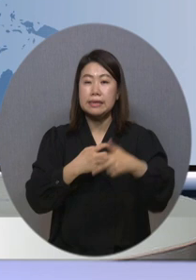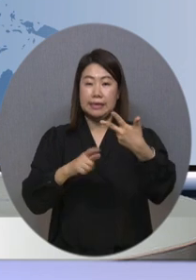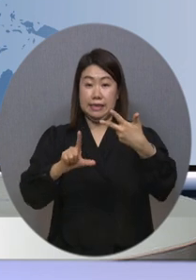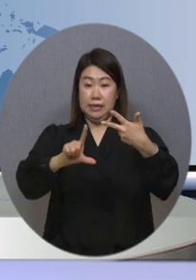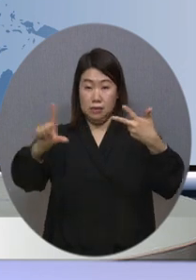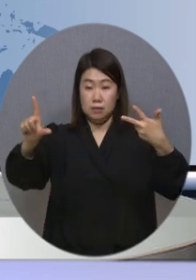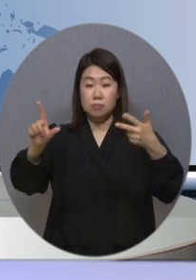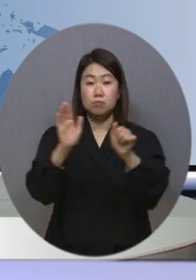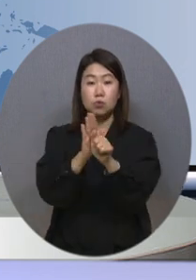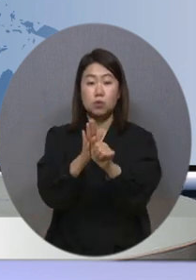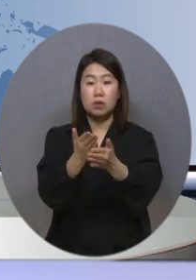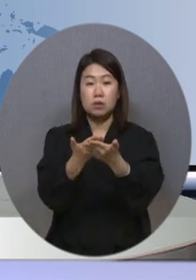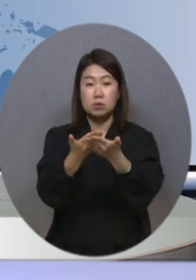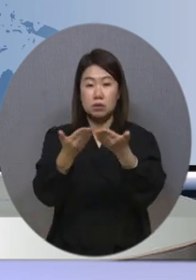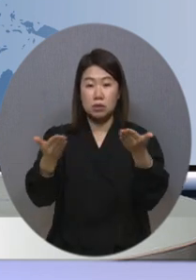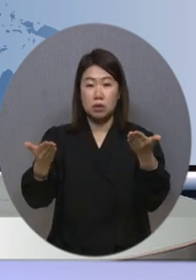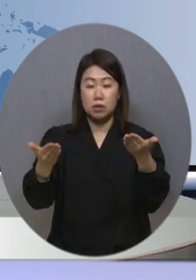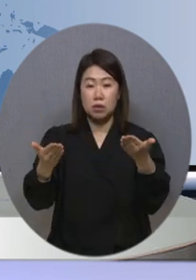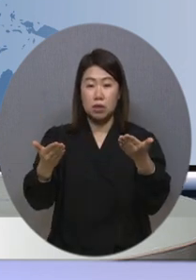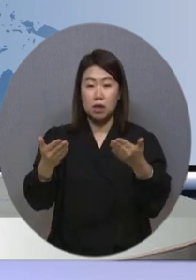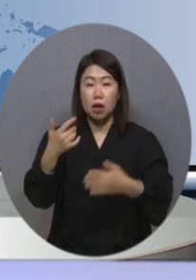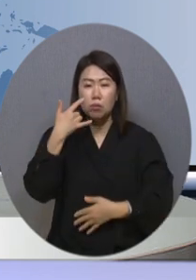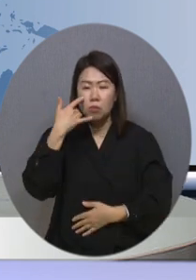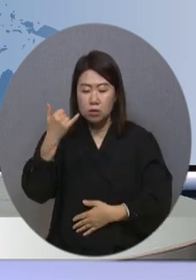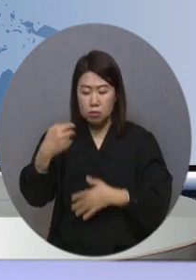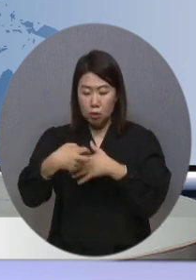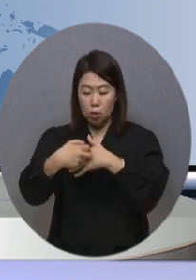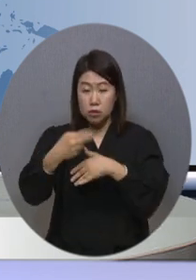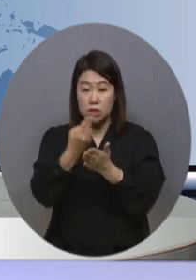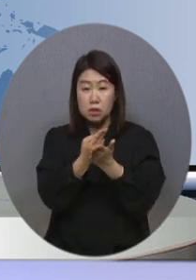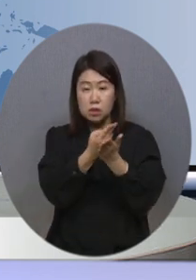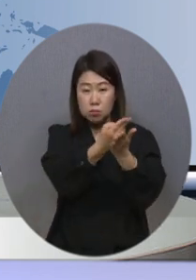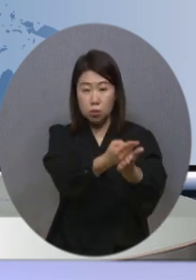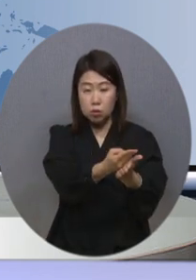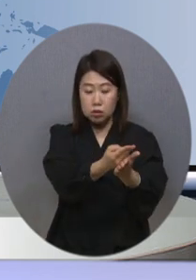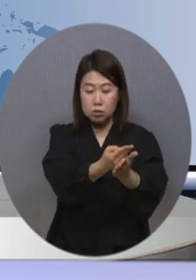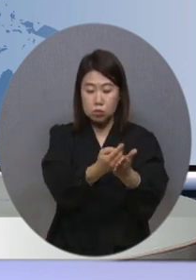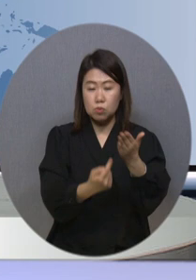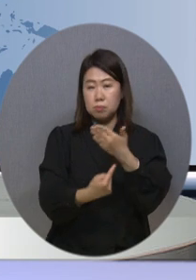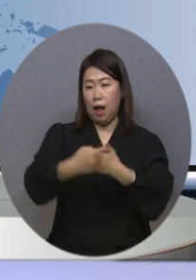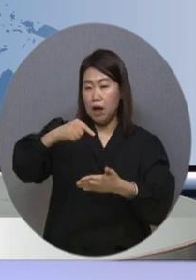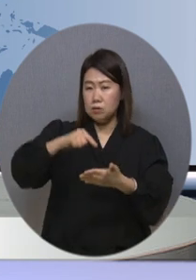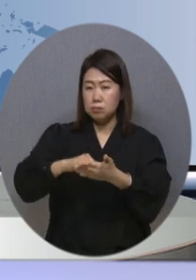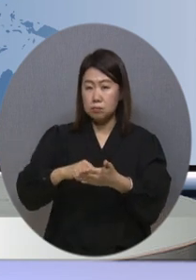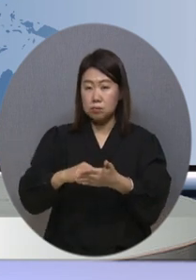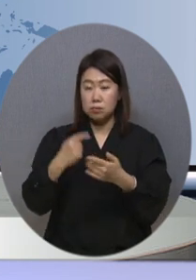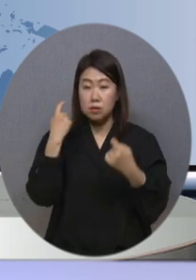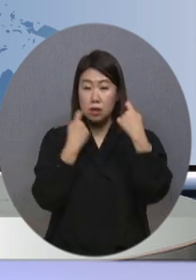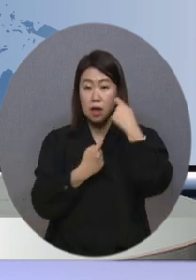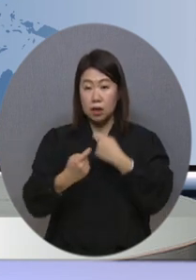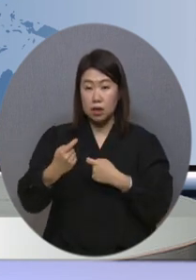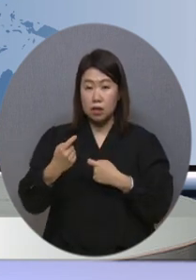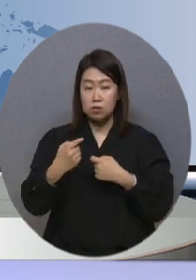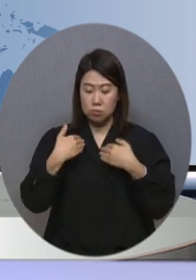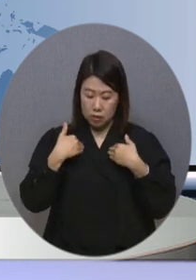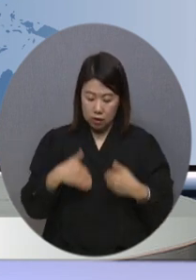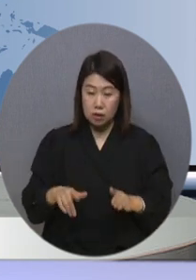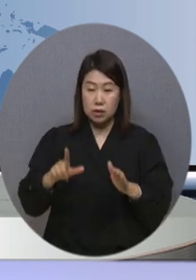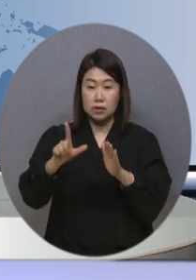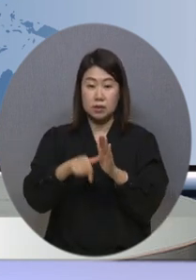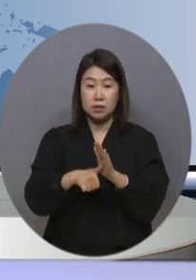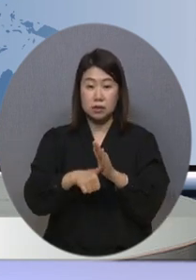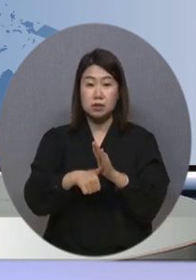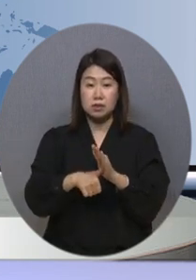합니다. 보호자의 입원이나 경조사, 신체적, 심리적 소진 등 긴급한 상황이 발생했을 때 신청을